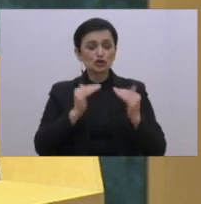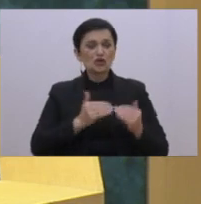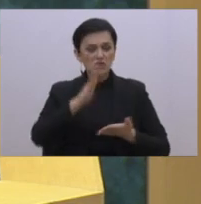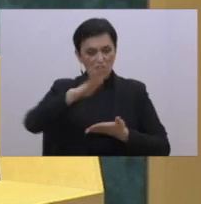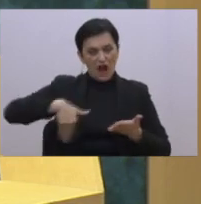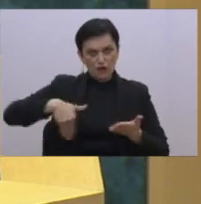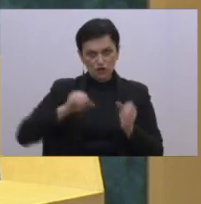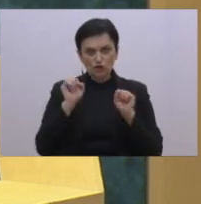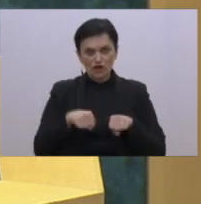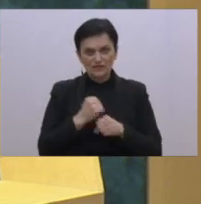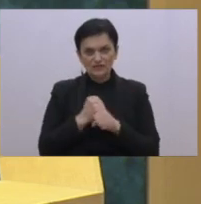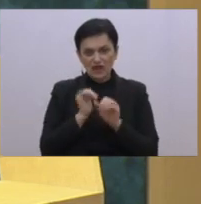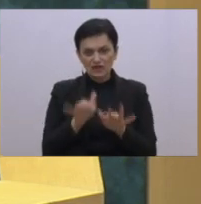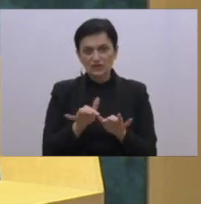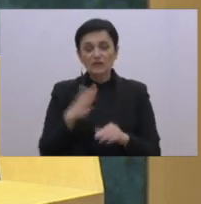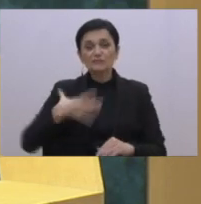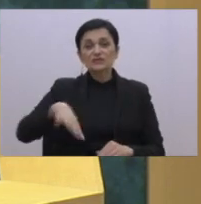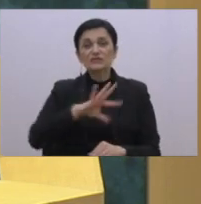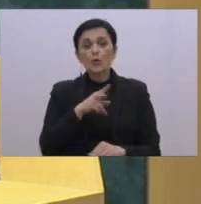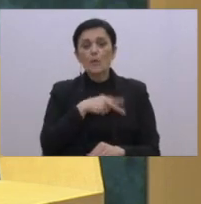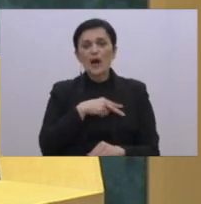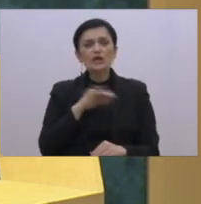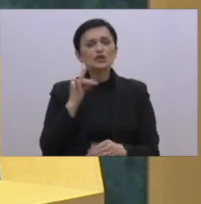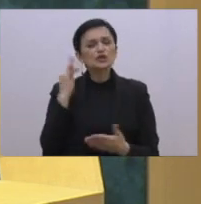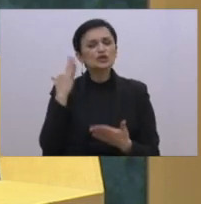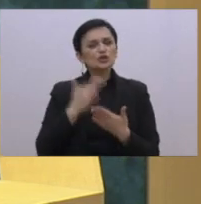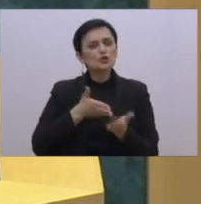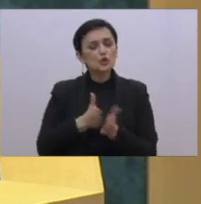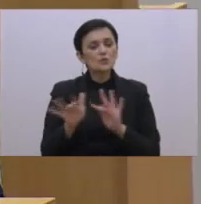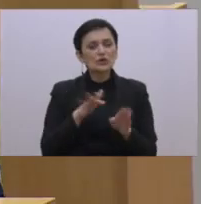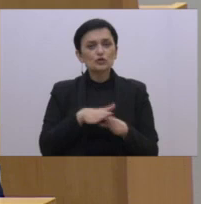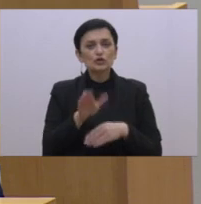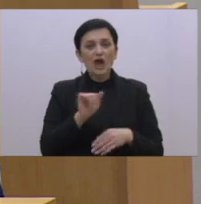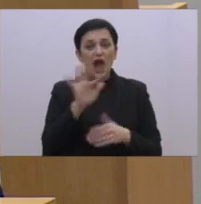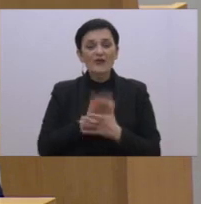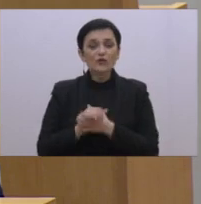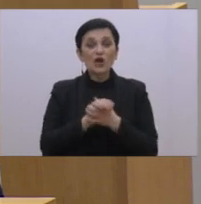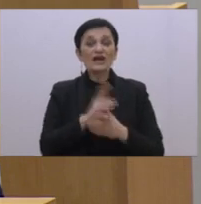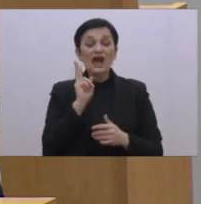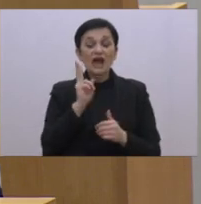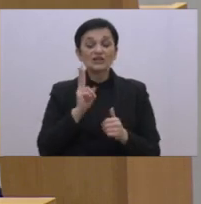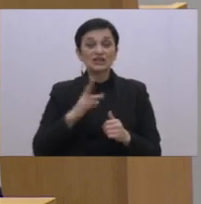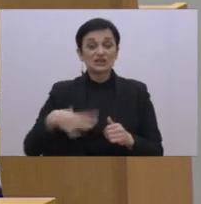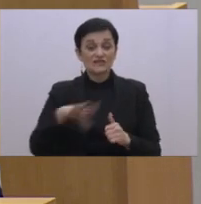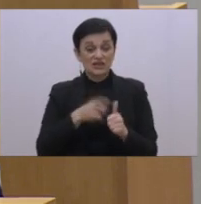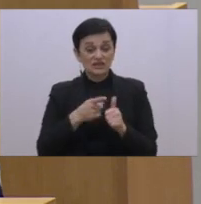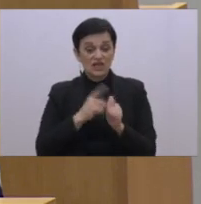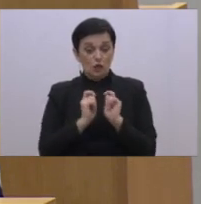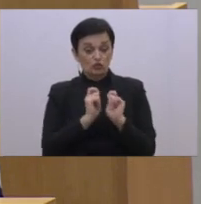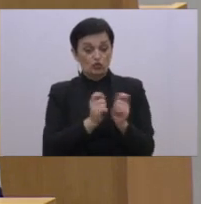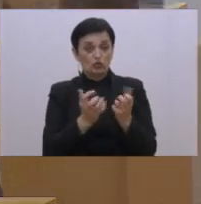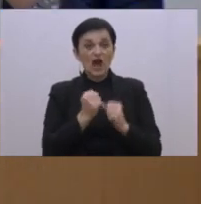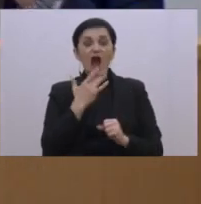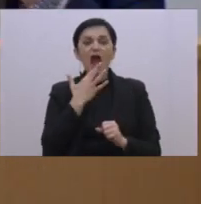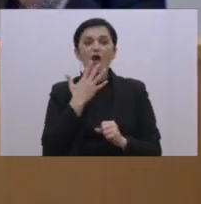გარეშე შევძელით. საქართველოს პარლამენტმა ისტორიული მისია შეასრულა, როდესაც ევროკავშირის კანდიდატი ქვეყნის სტატუსის მოპოვებაში